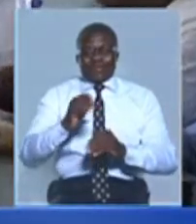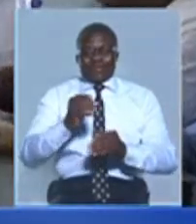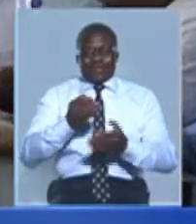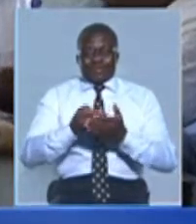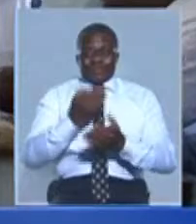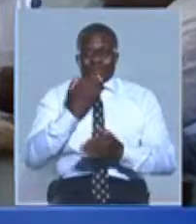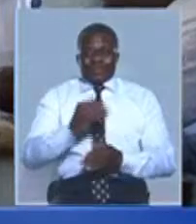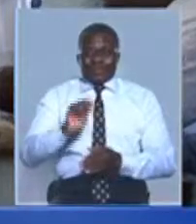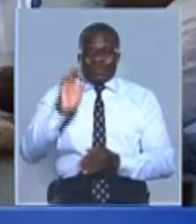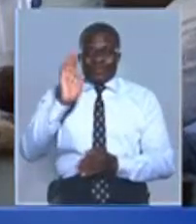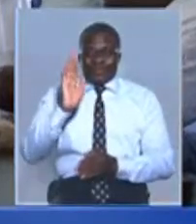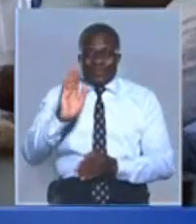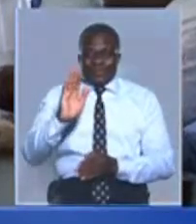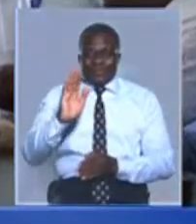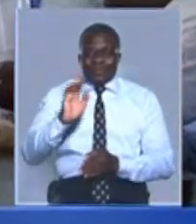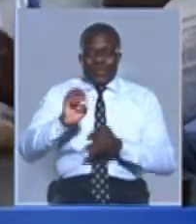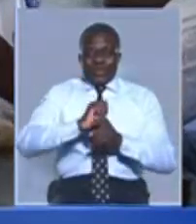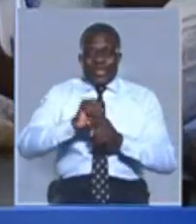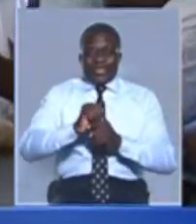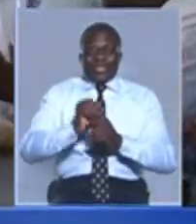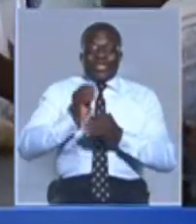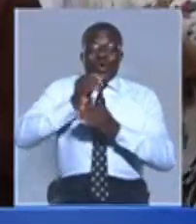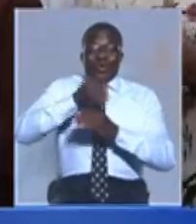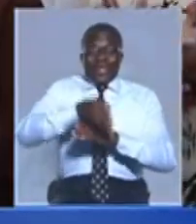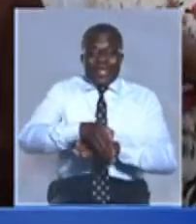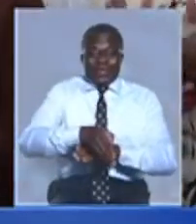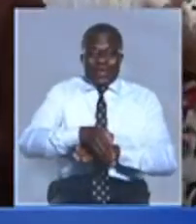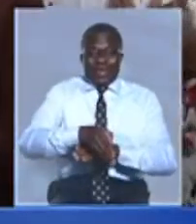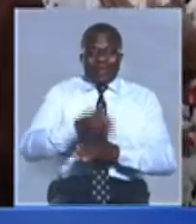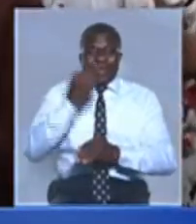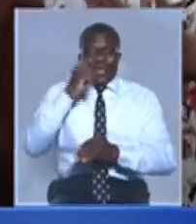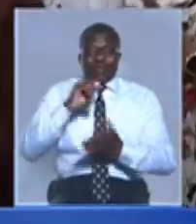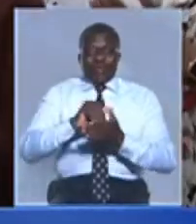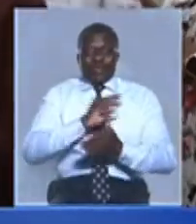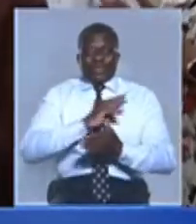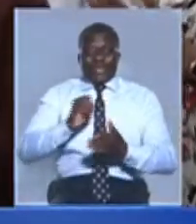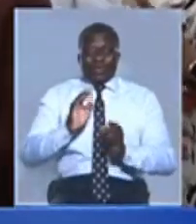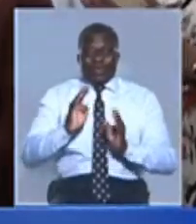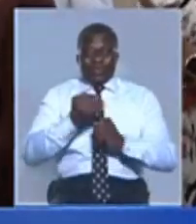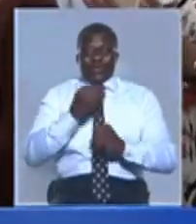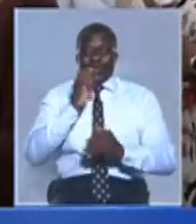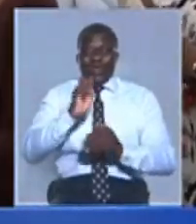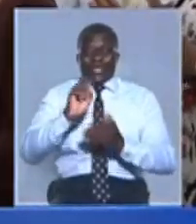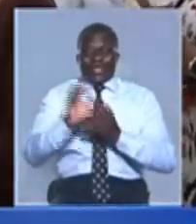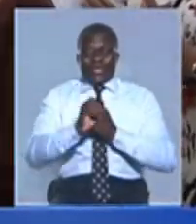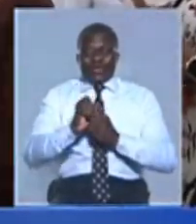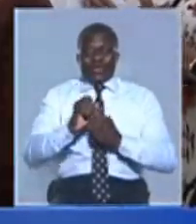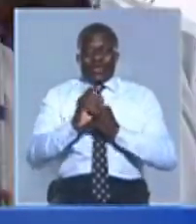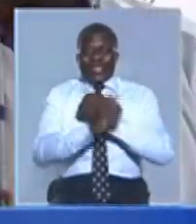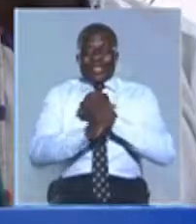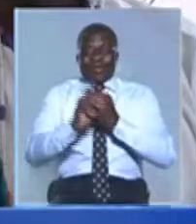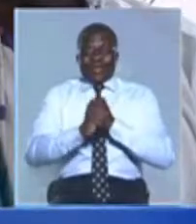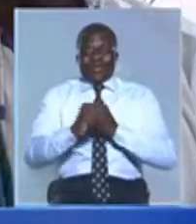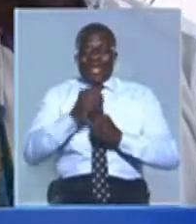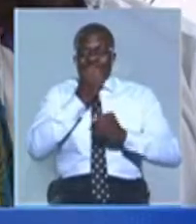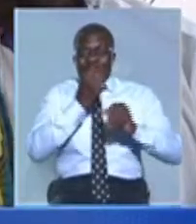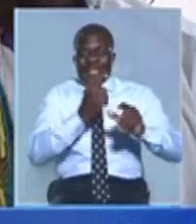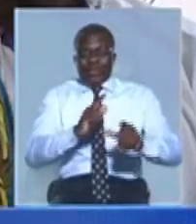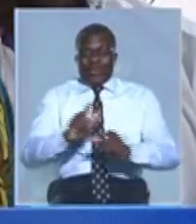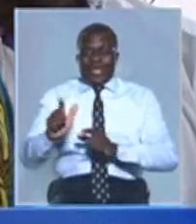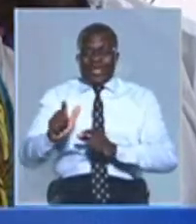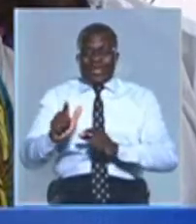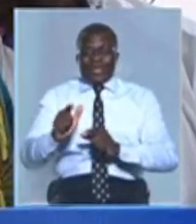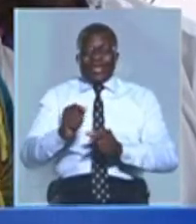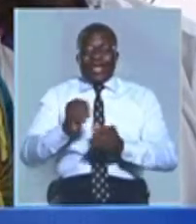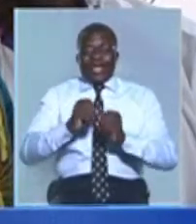Prestation de serment, un exercice obligatoire pour ces membres du bureau exécutif départemental du littoral de